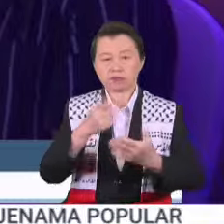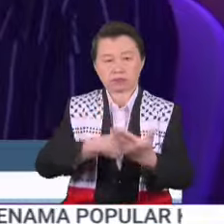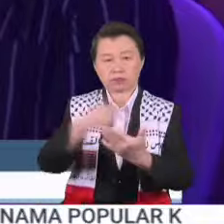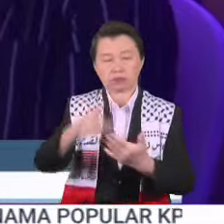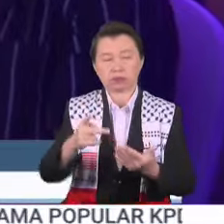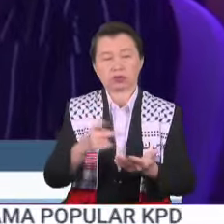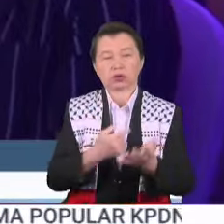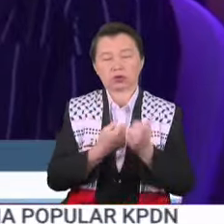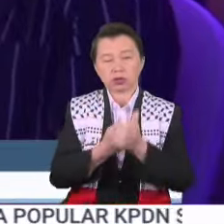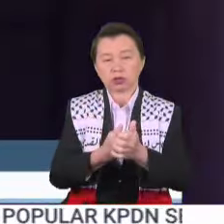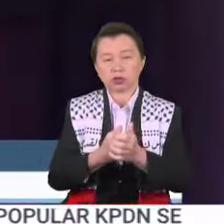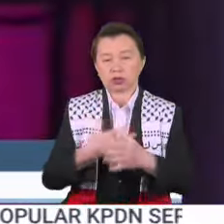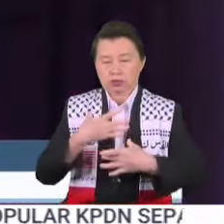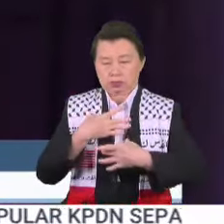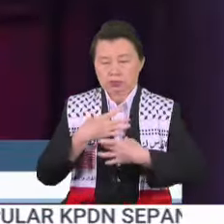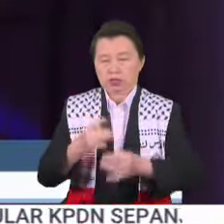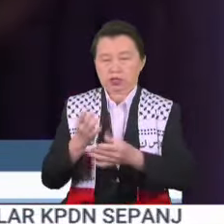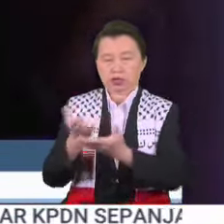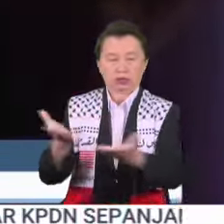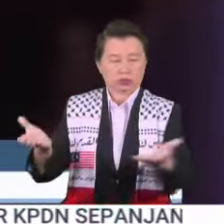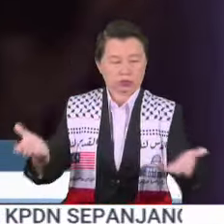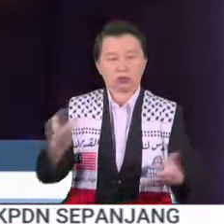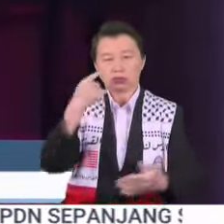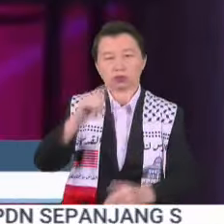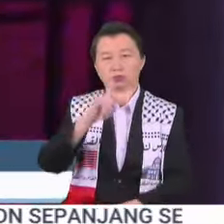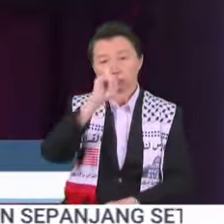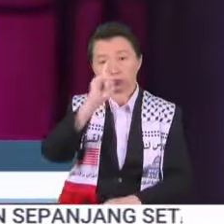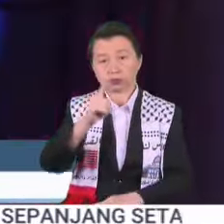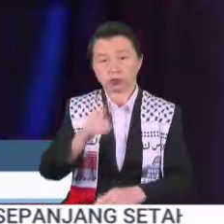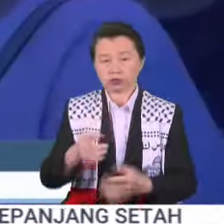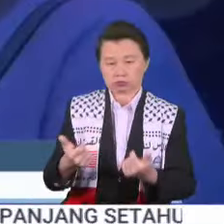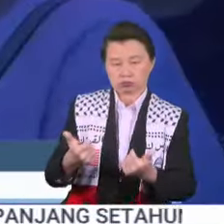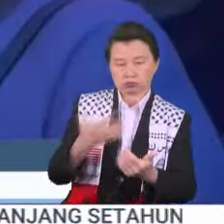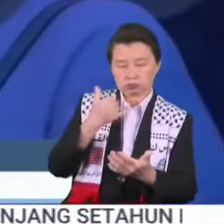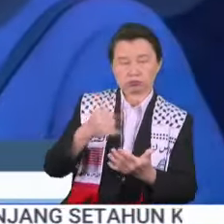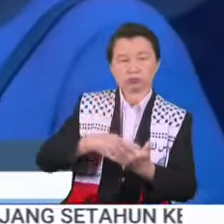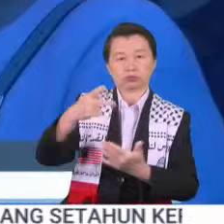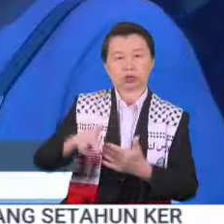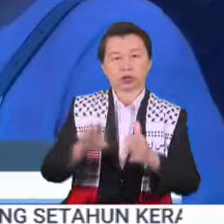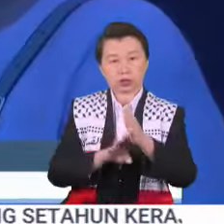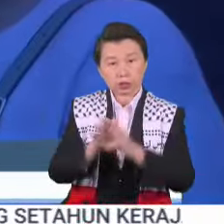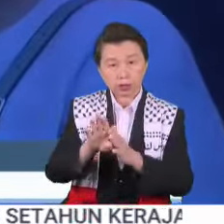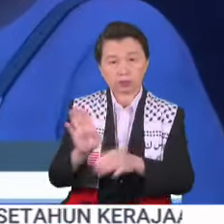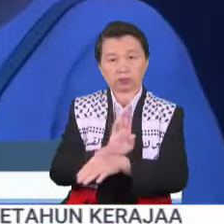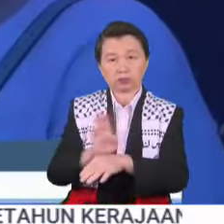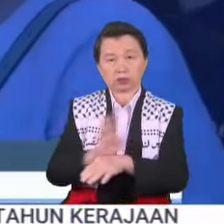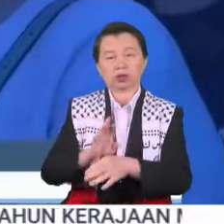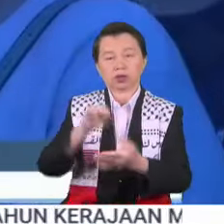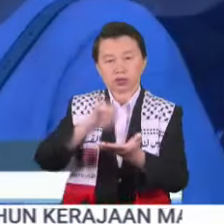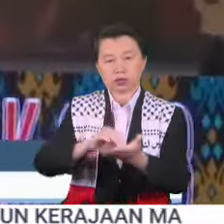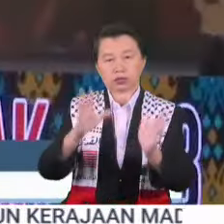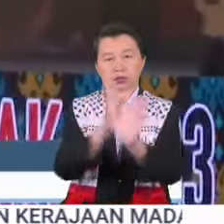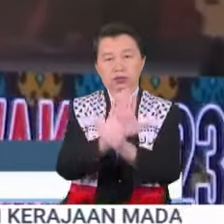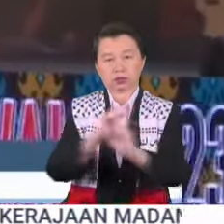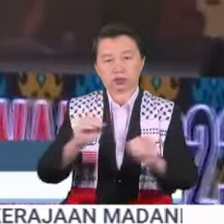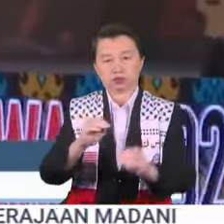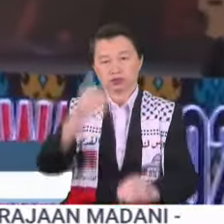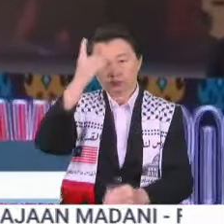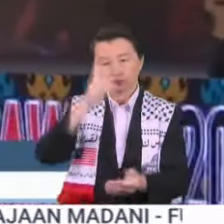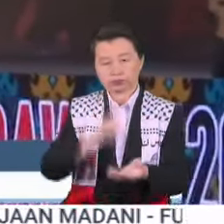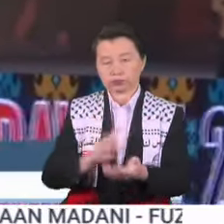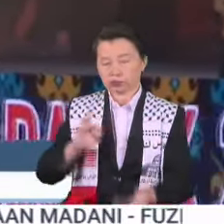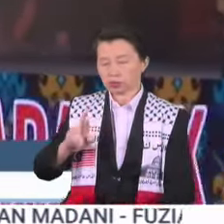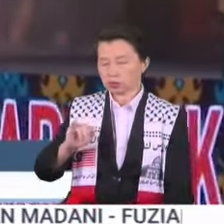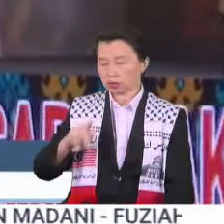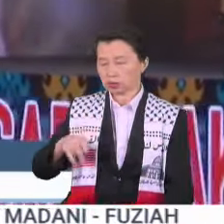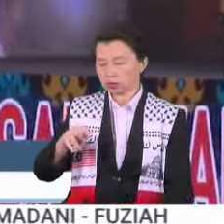kursus yang mengikut minat kumpulan belia bagi memastikan keberkesanan program pembangunan usahawan di Sarawak. Datuk Dr.